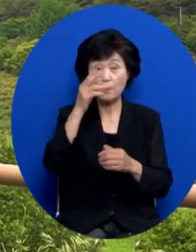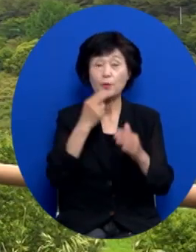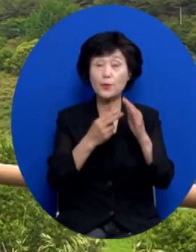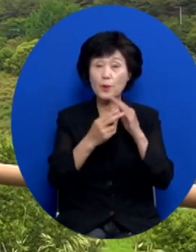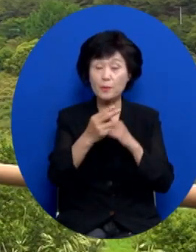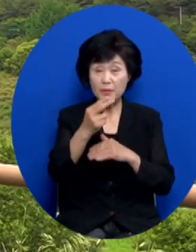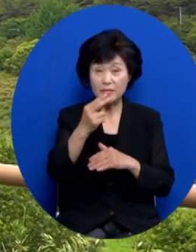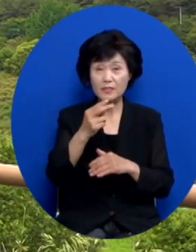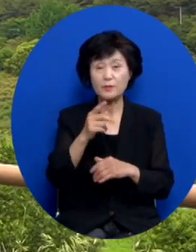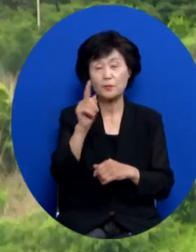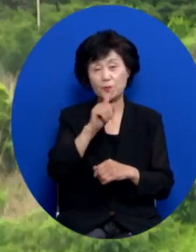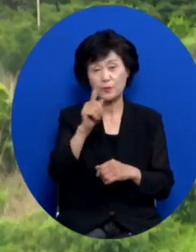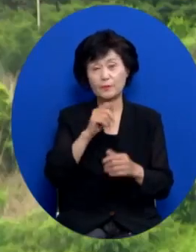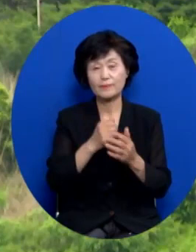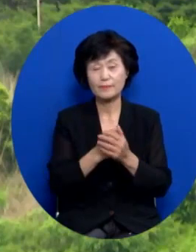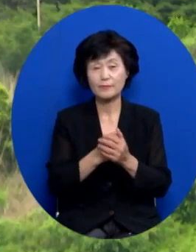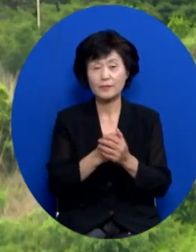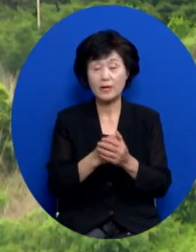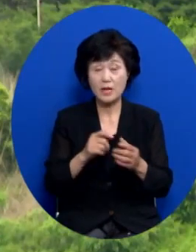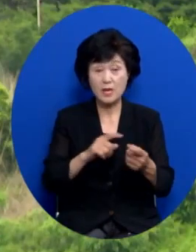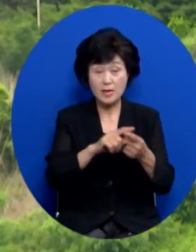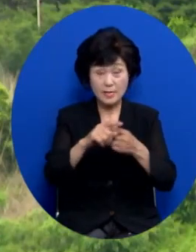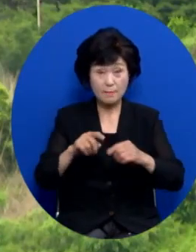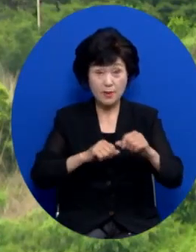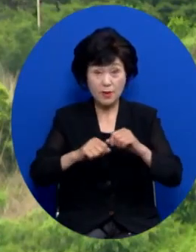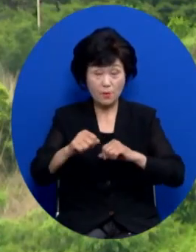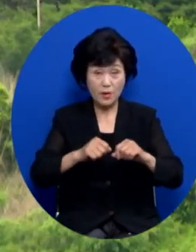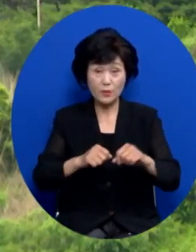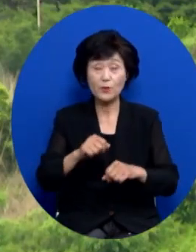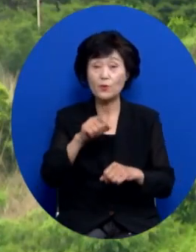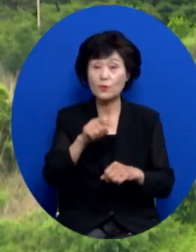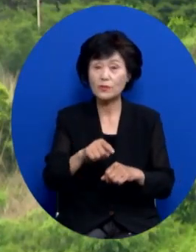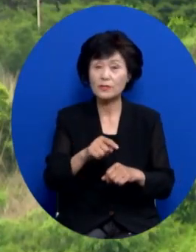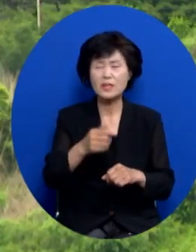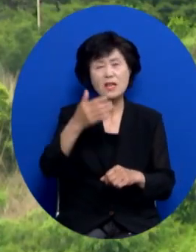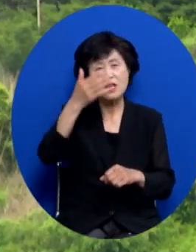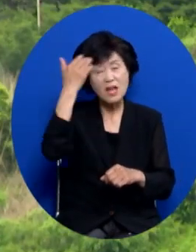대해서 한 말씀 부탁드리겠습니다. 연합회 활동이 이렇게